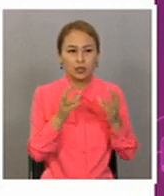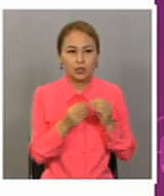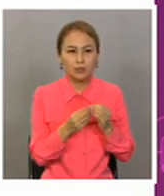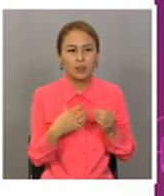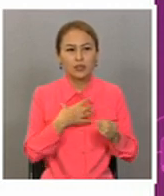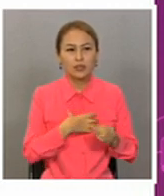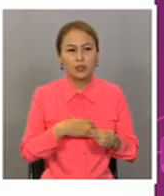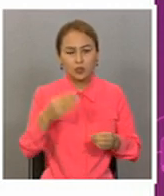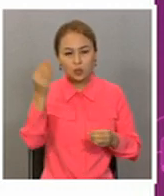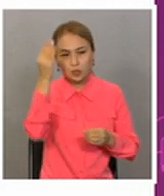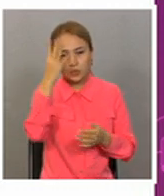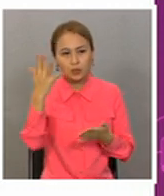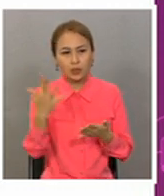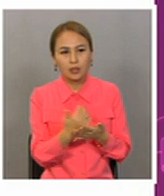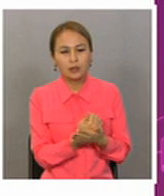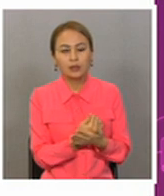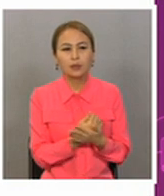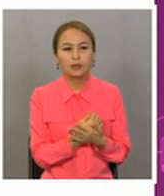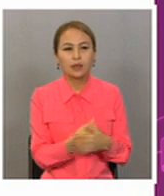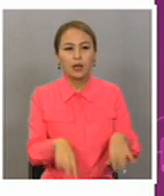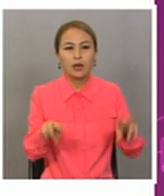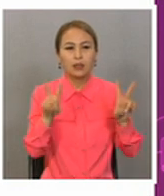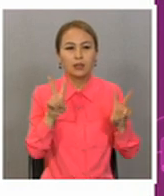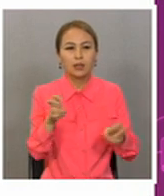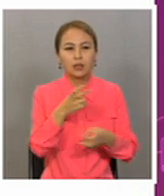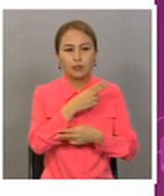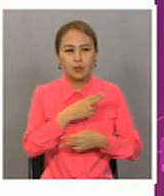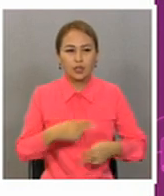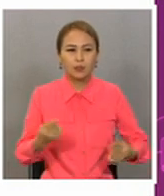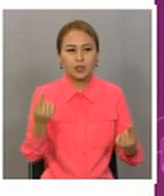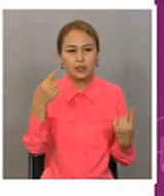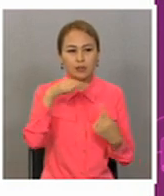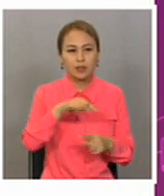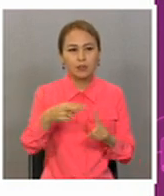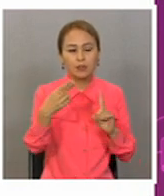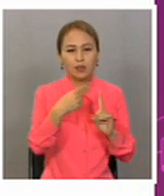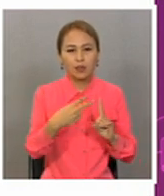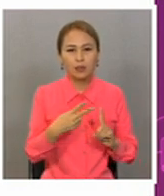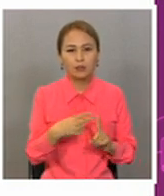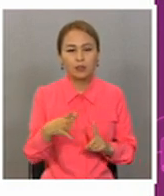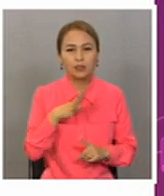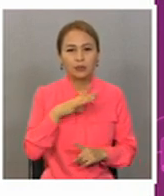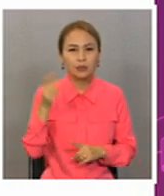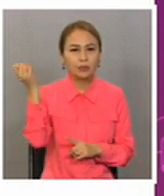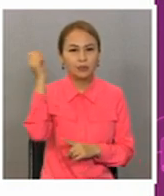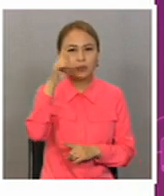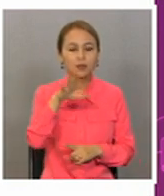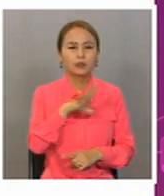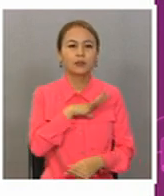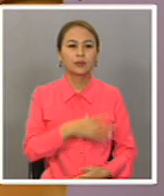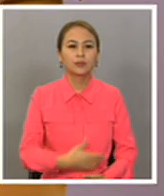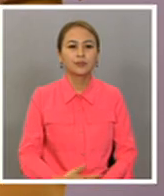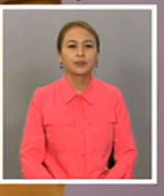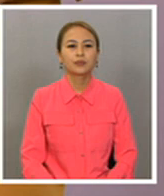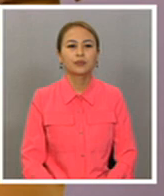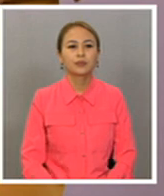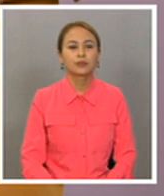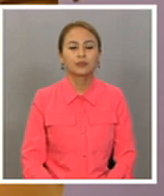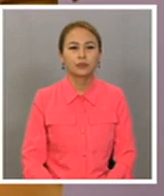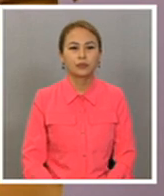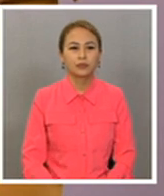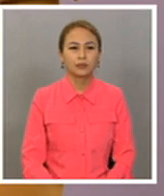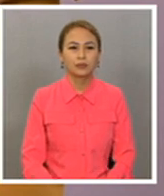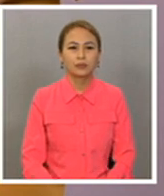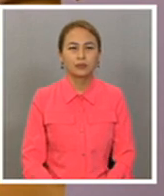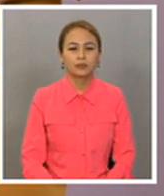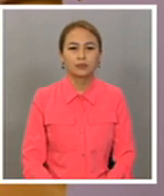ажыратып, негізгі ойын анықтадыңдар. Тақырып мазмұнына сай мақал мәтелдерді білдіңдер. Сабағымыз